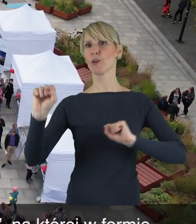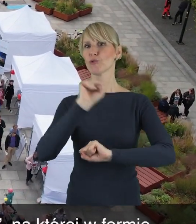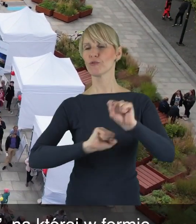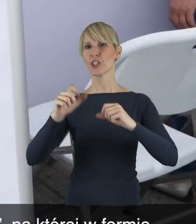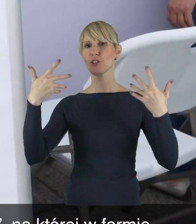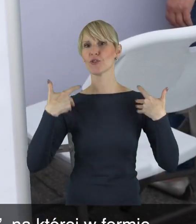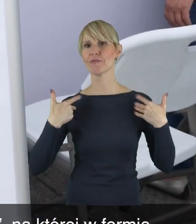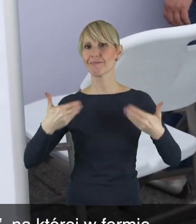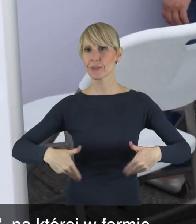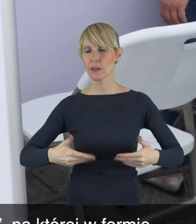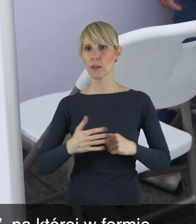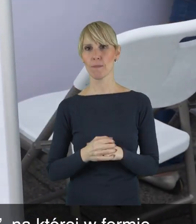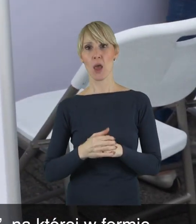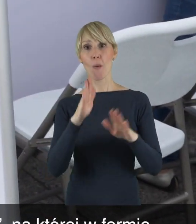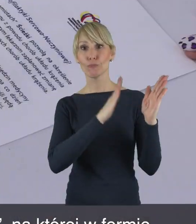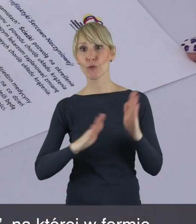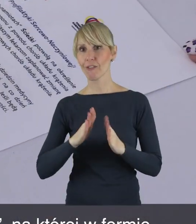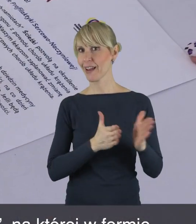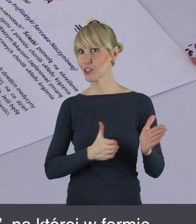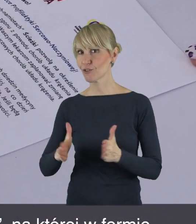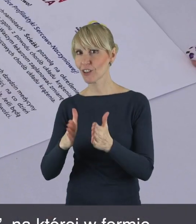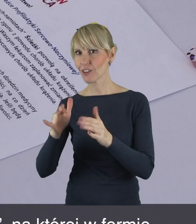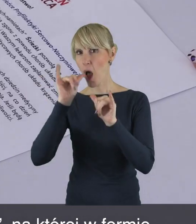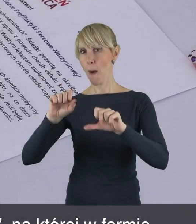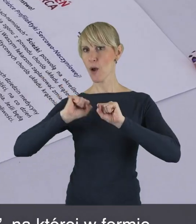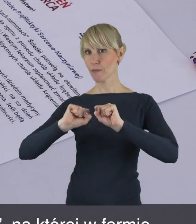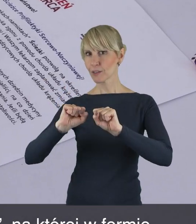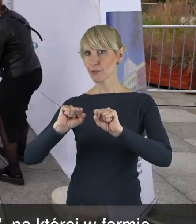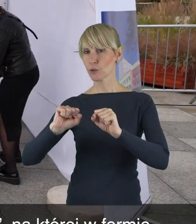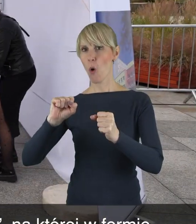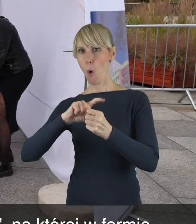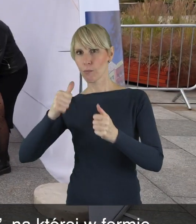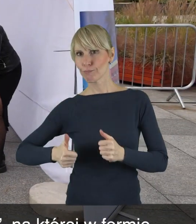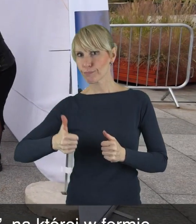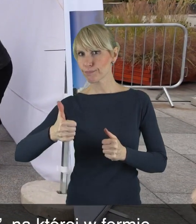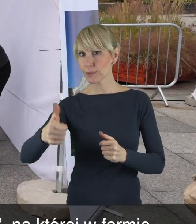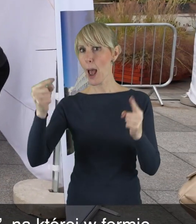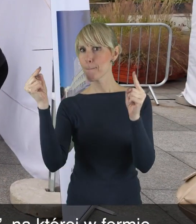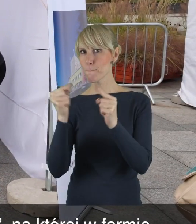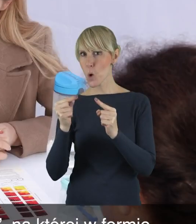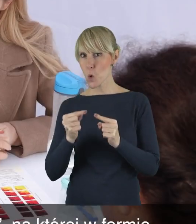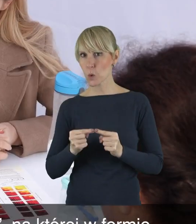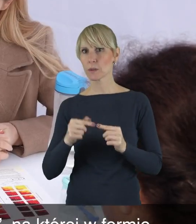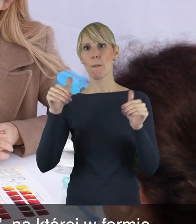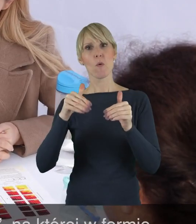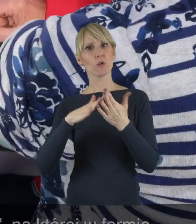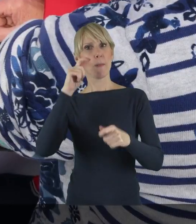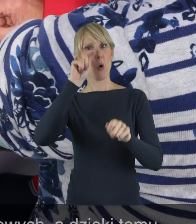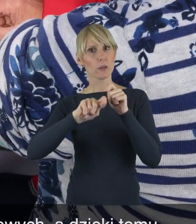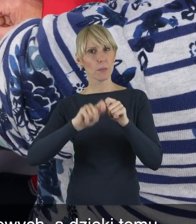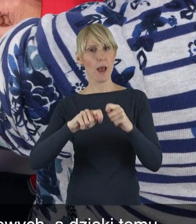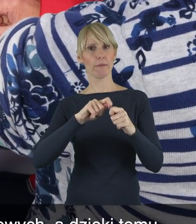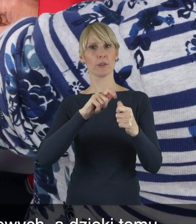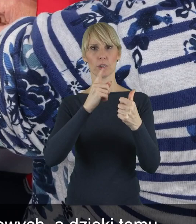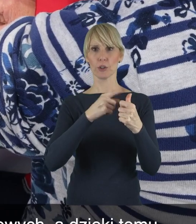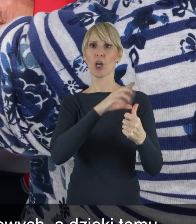Dla uczestników przygotowano ścieżkę profilaktyczną, na której w formie przystanków przygotowano punkty, w których każdy mógł sprawdzić,